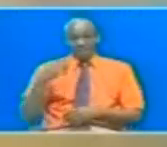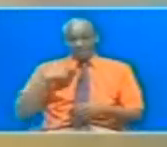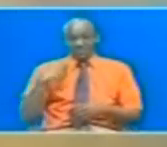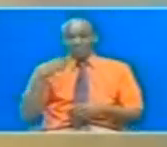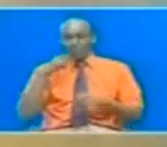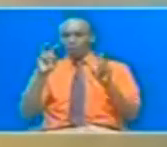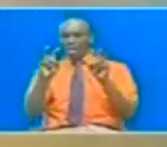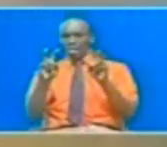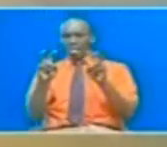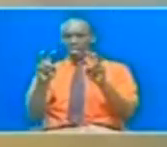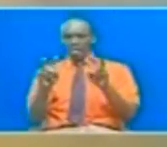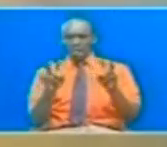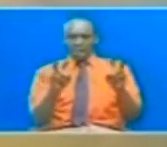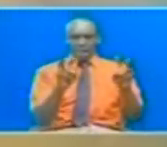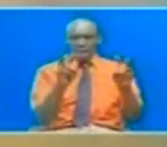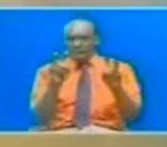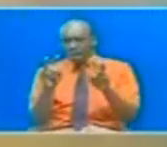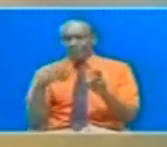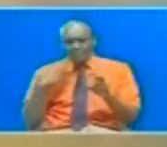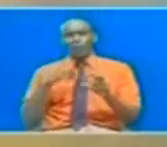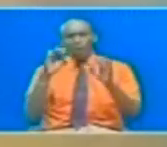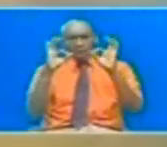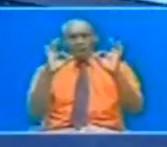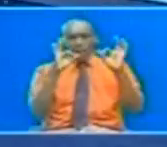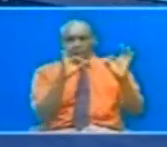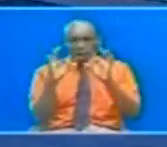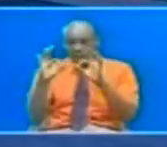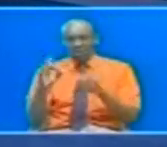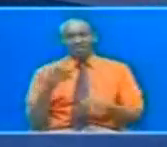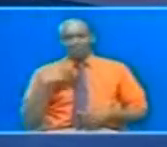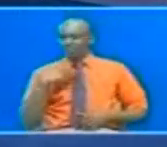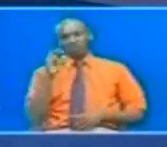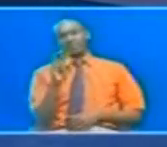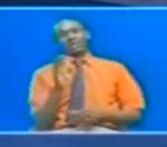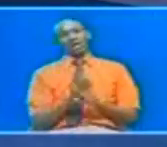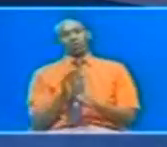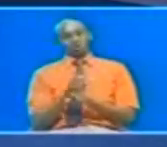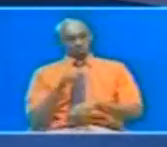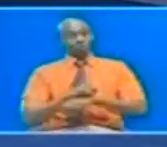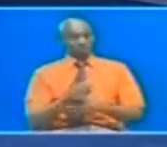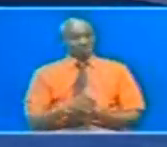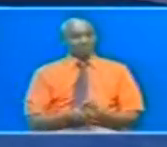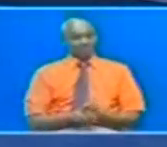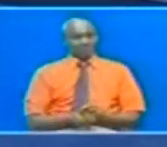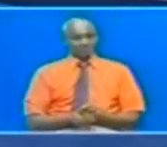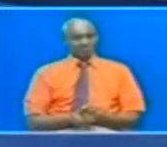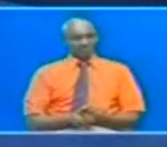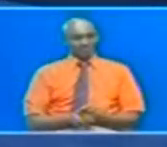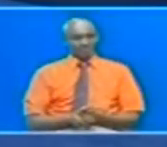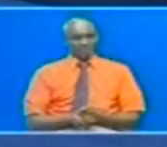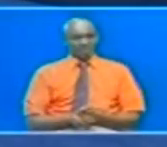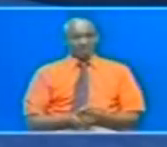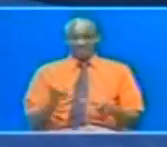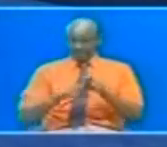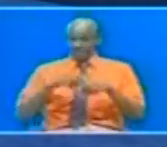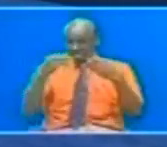shule. Lazima. Kama uneza fanya hivyo, uneza fanya hizo stunts, lazima. Uh-huh. Na... Napoachia